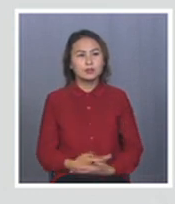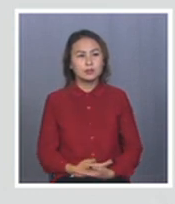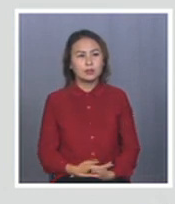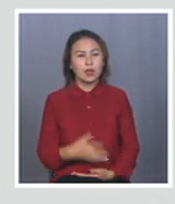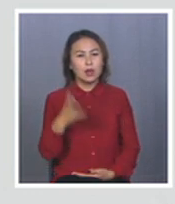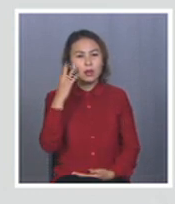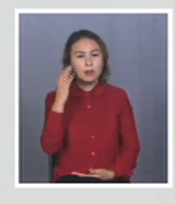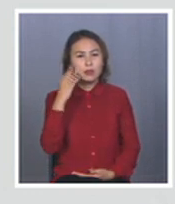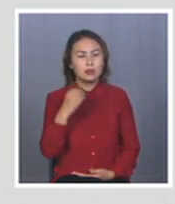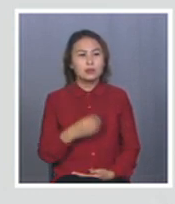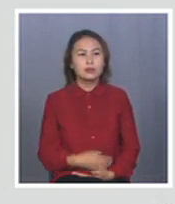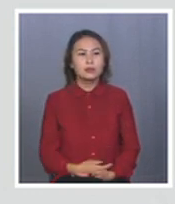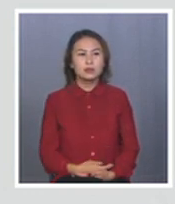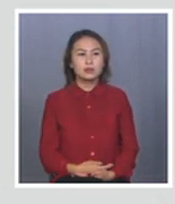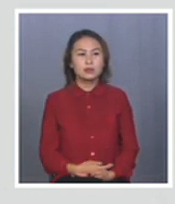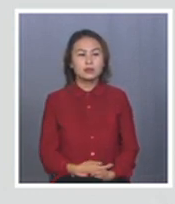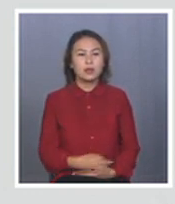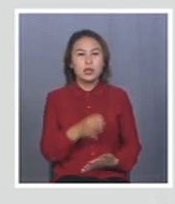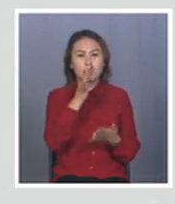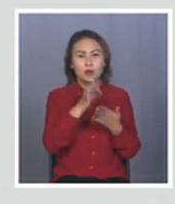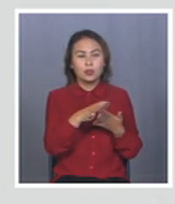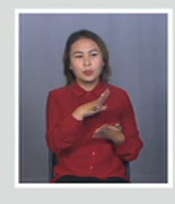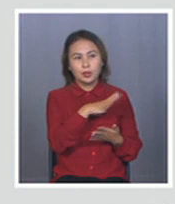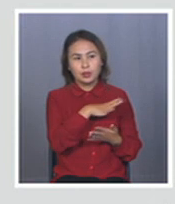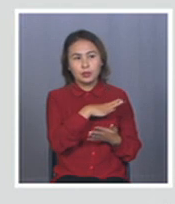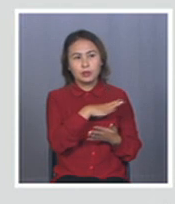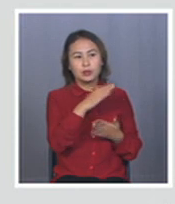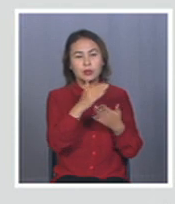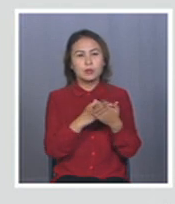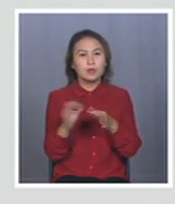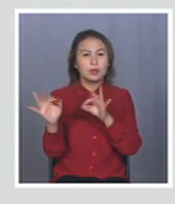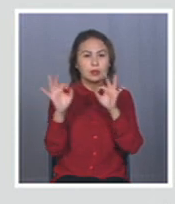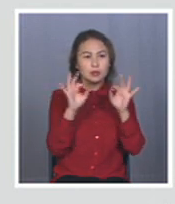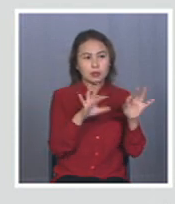Алматы. Жауап бердік. Тізімге енгізілді.